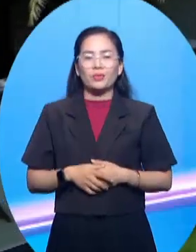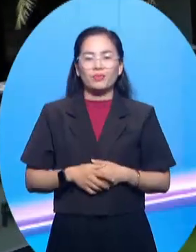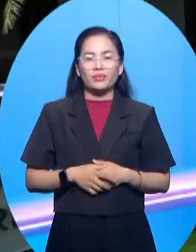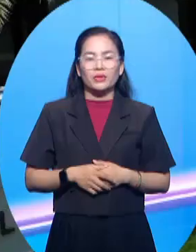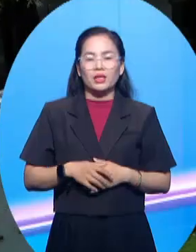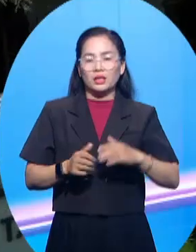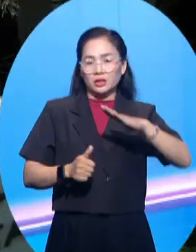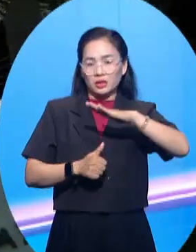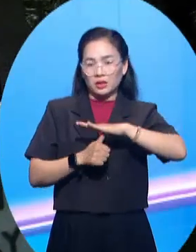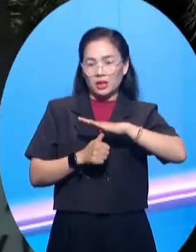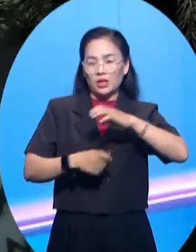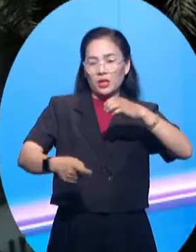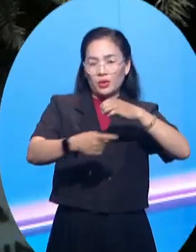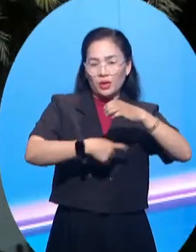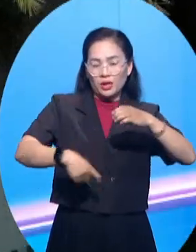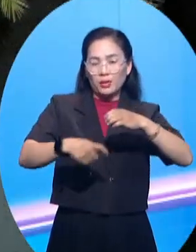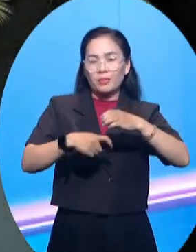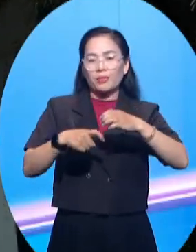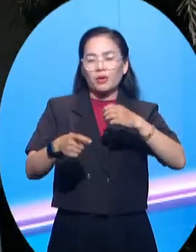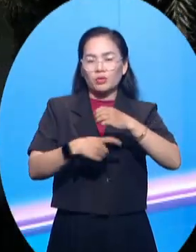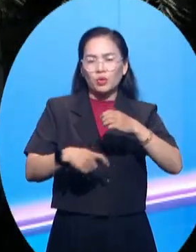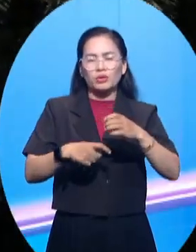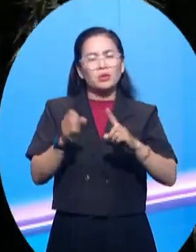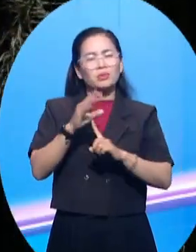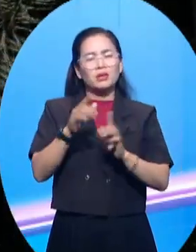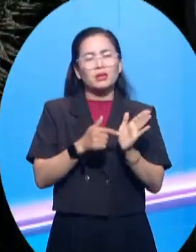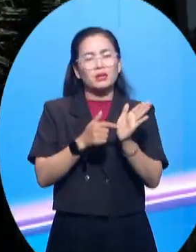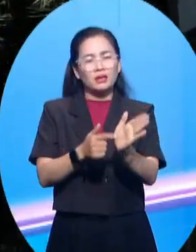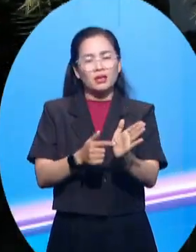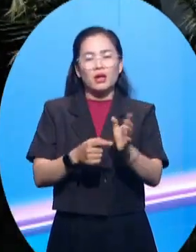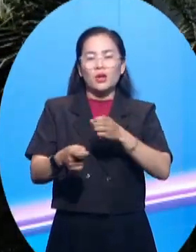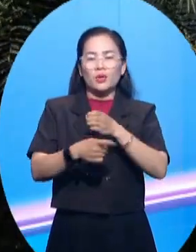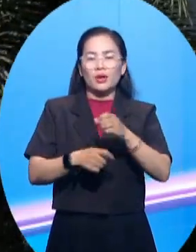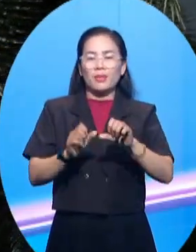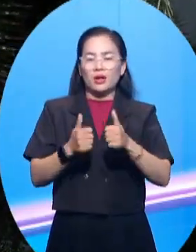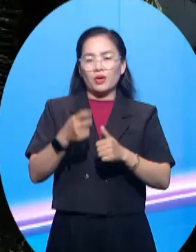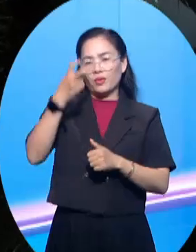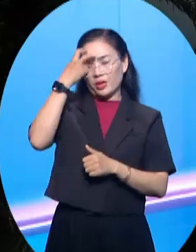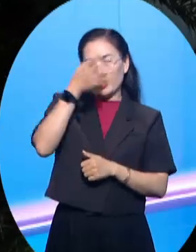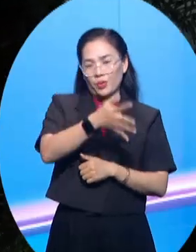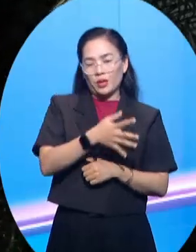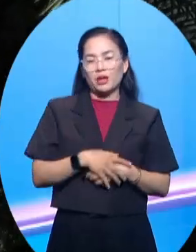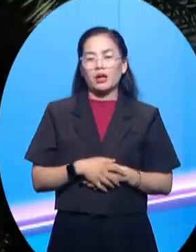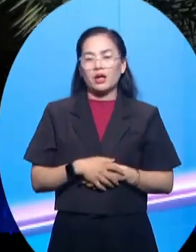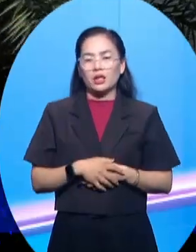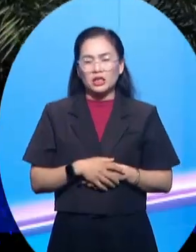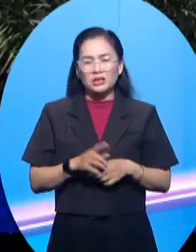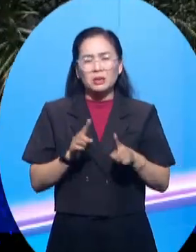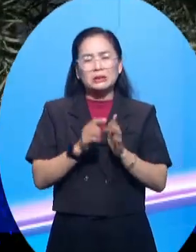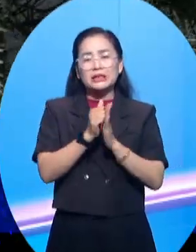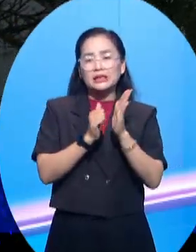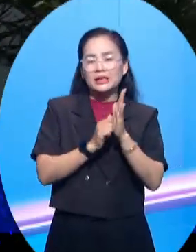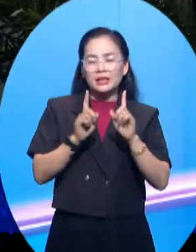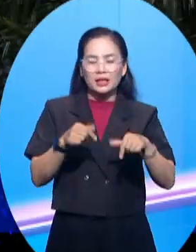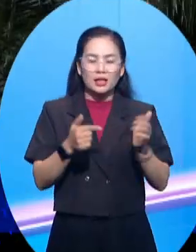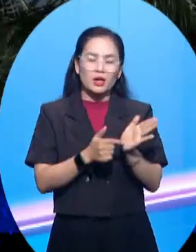Sở Nông nghiệp và Phát triển Nông thôn tỉnh Tây Ninh đã đưa ra những thông tin tổng quan về tình hình nông nghiệp hiện nay tại tỉnh, đồng thời nhấn mạnh những chính sách khuyến nông và lợi thế khi phát